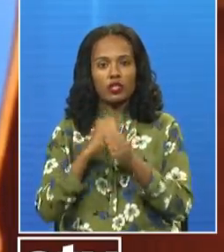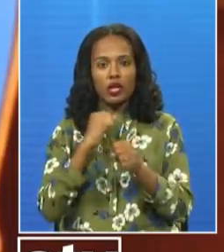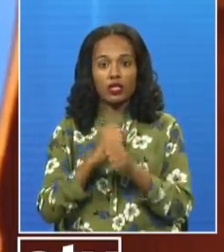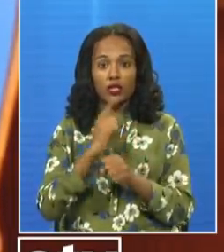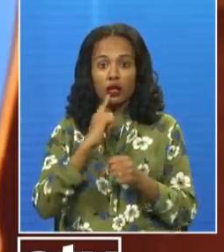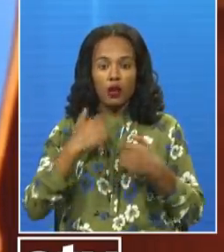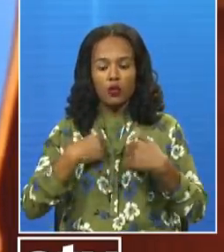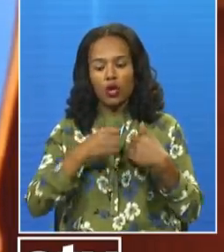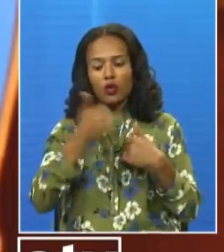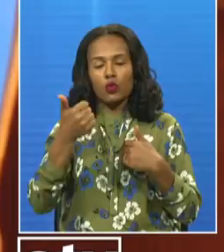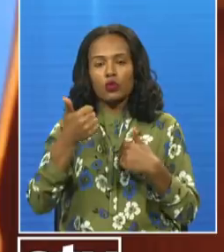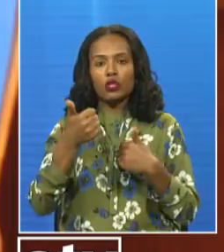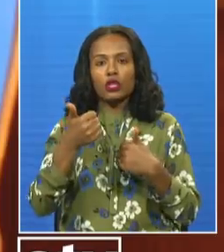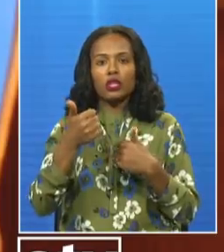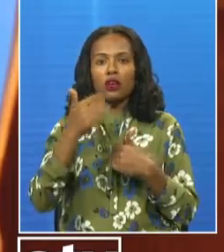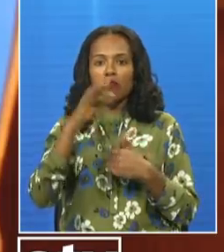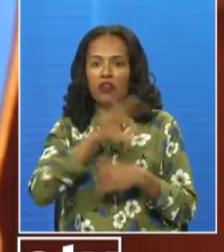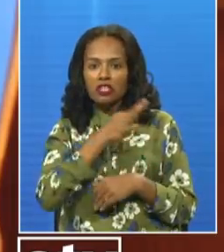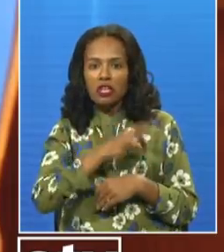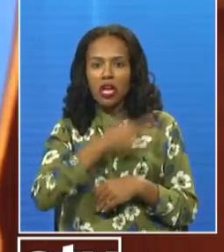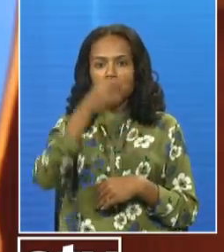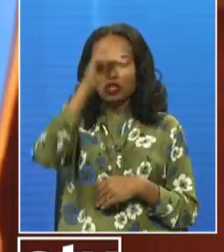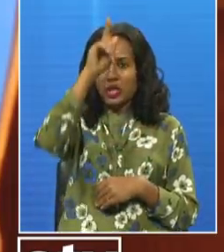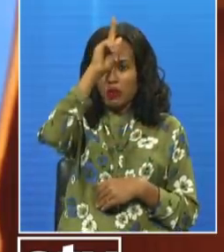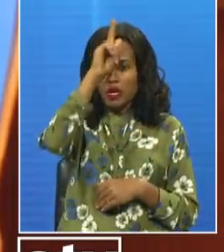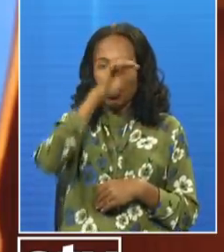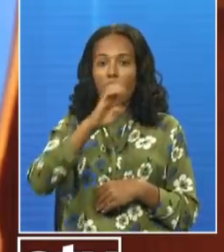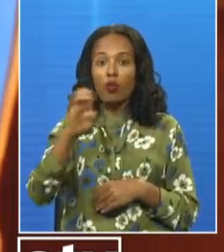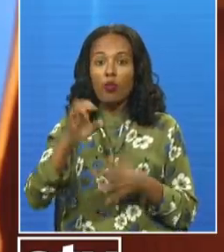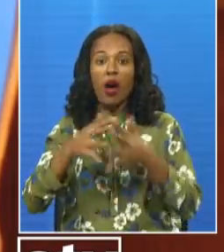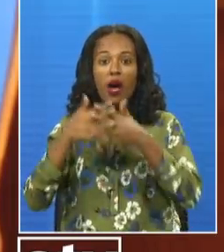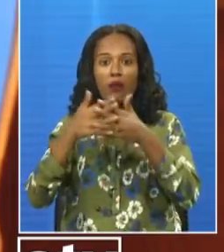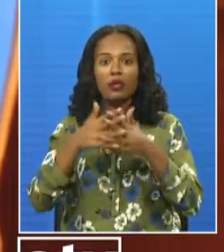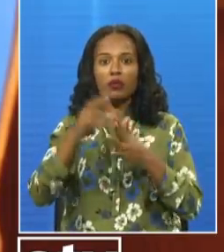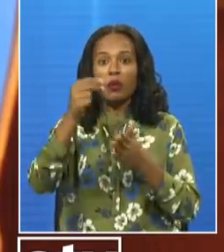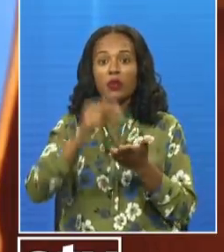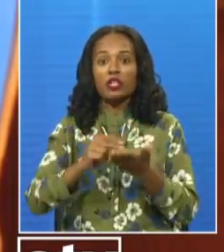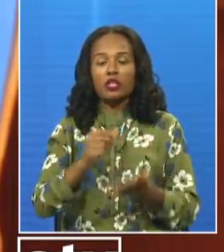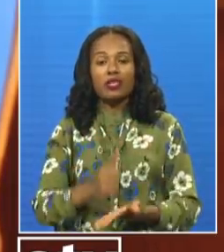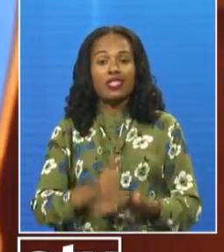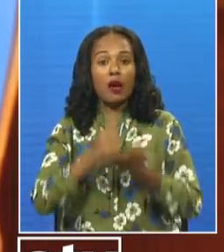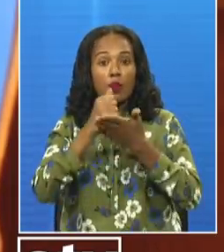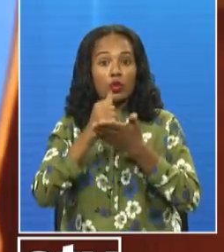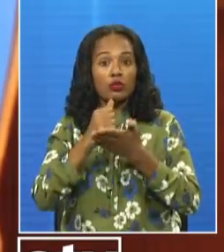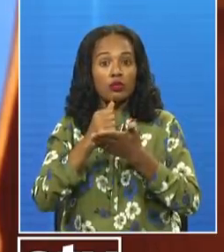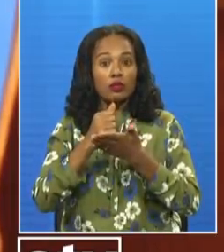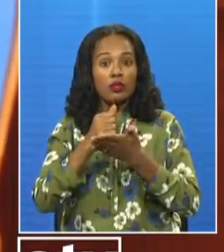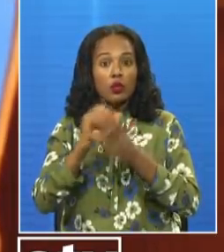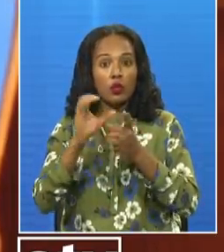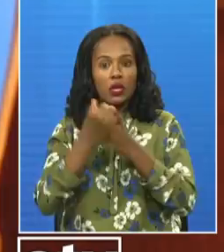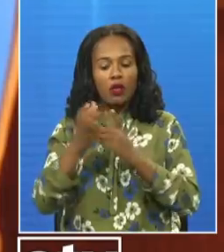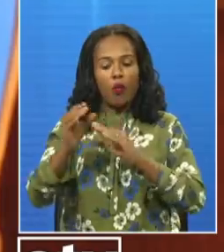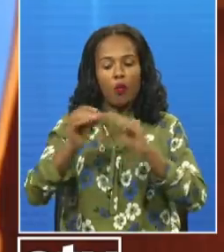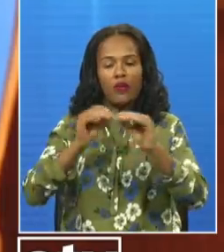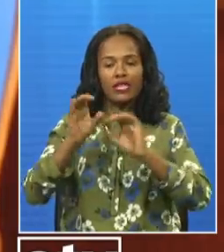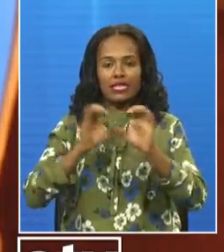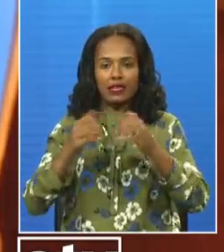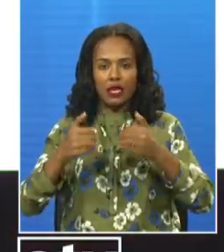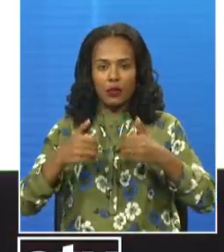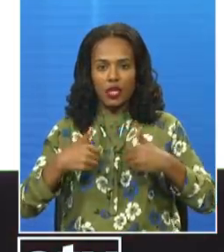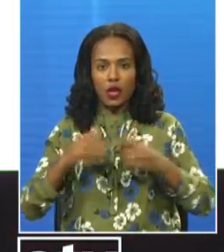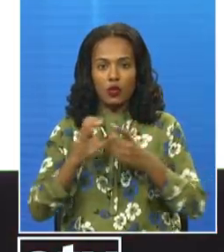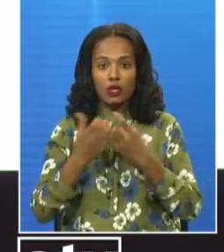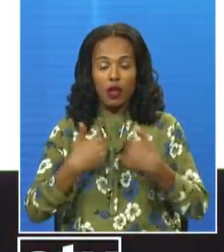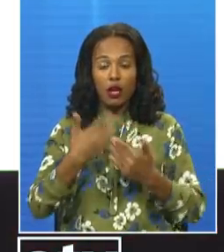ያለው። ከሌሎች ባይላተራሎች የፈረንሳይ፣ የጀርመን፣ የአውሮፓ ህብረትም እንደዚሁ በበጀት ሰፖርት መልክ ሞቢላይዝ የተደረገ ያለበት ሁኔታ ነው